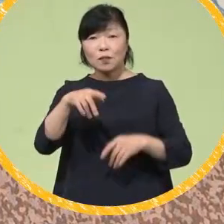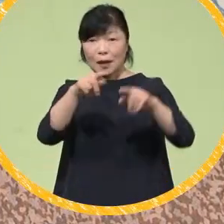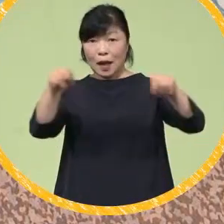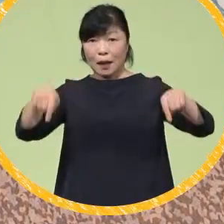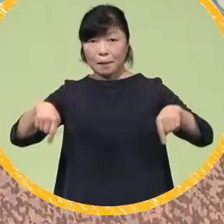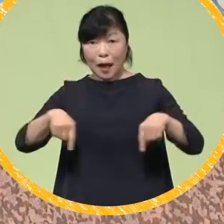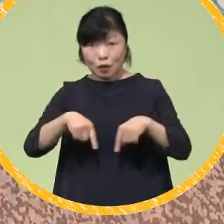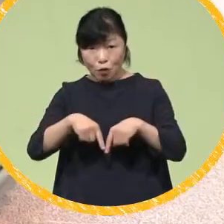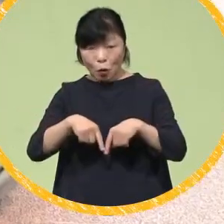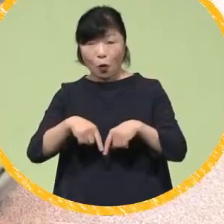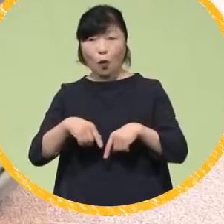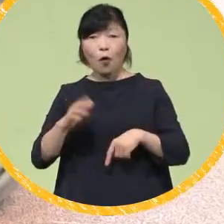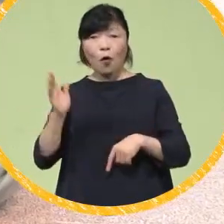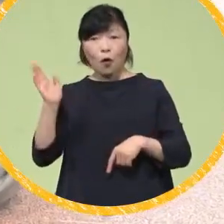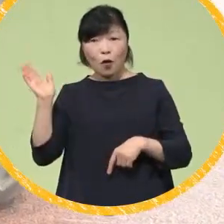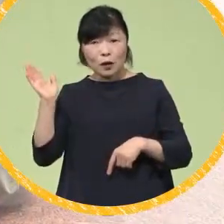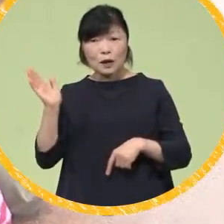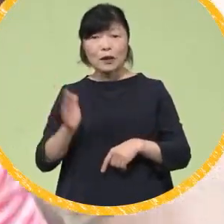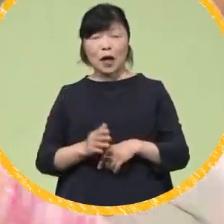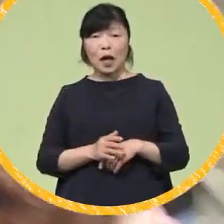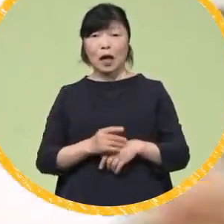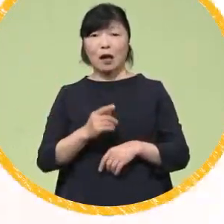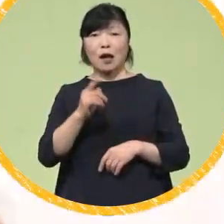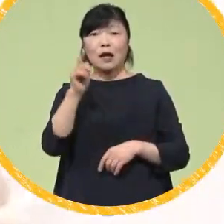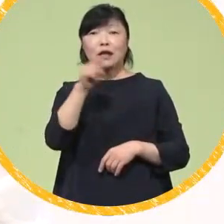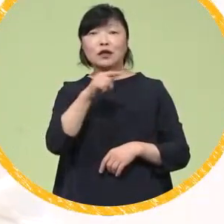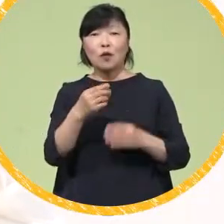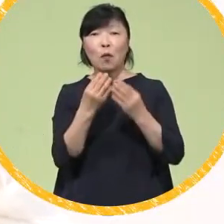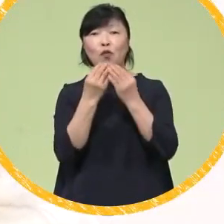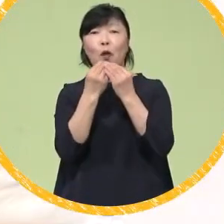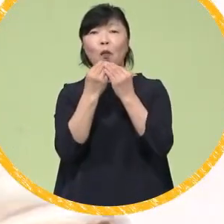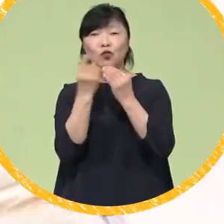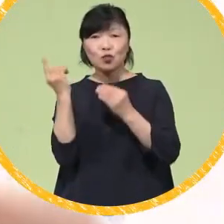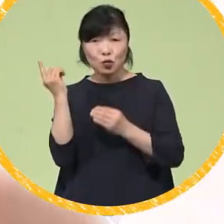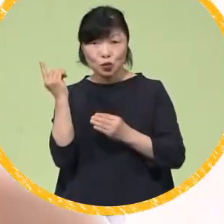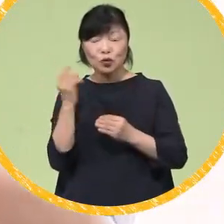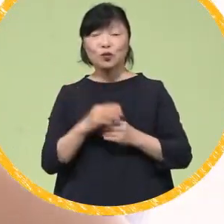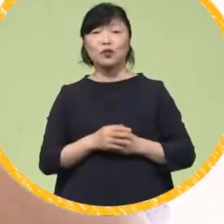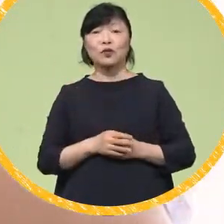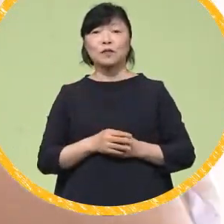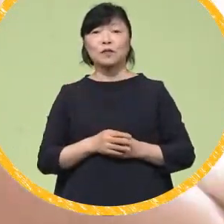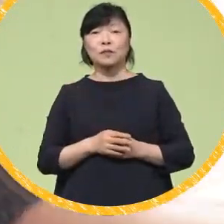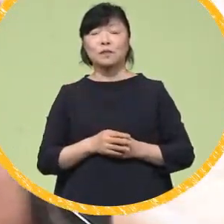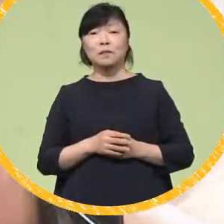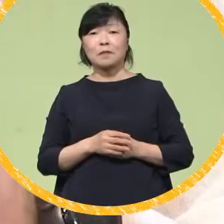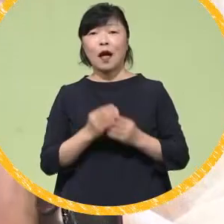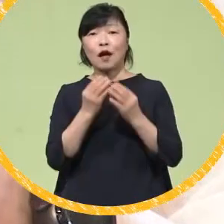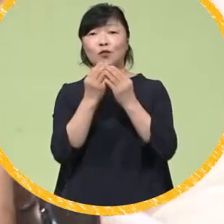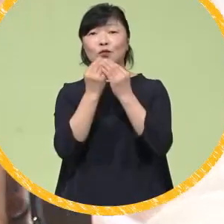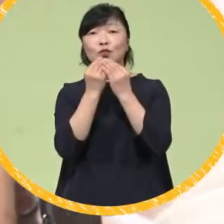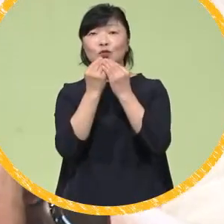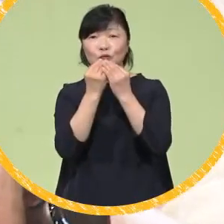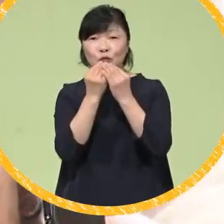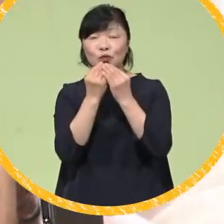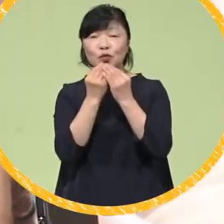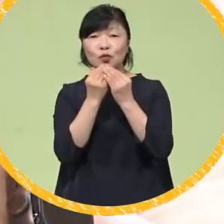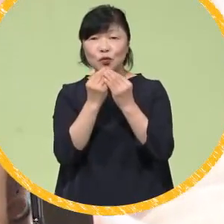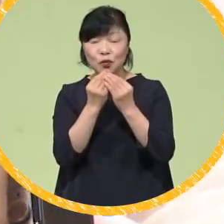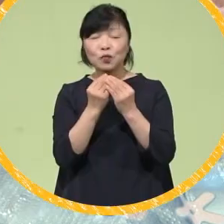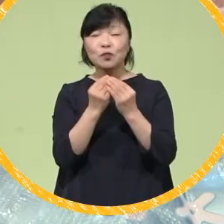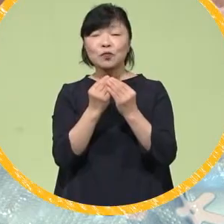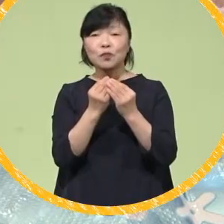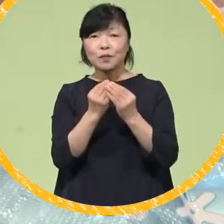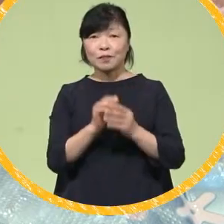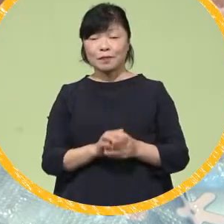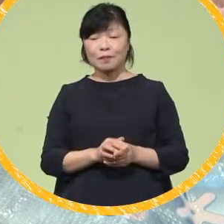マットやこちら、うん、これ僕よく飲みますみたいなやつですけれど、これ水分補給のためのこれドリンクなん